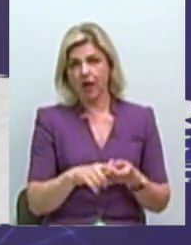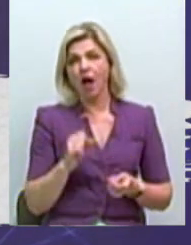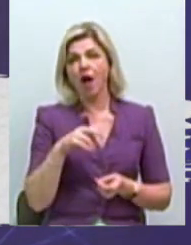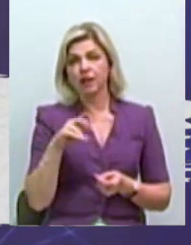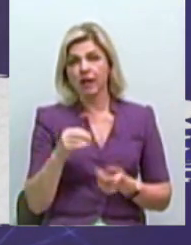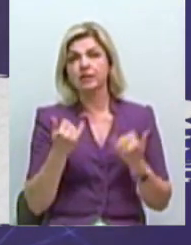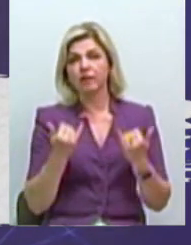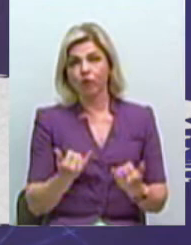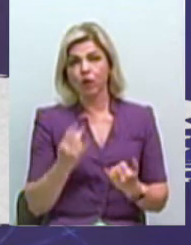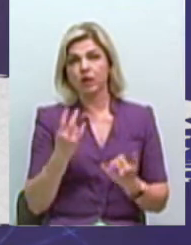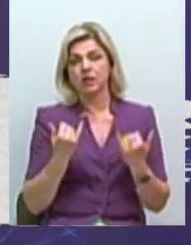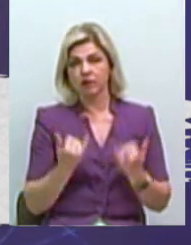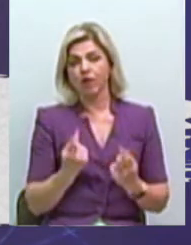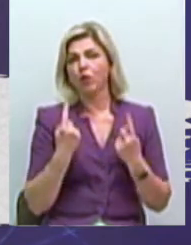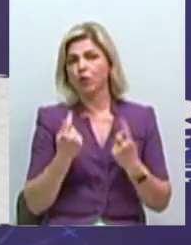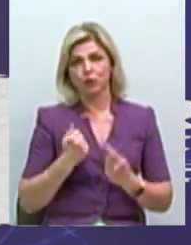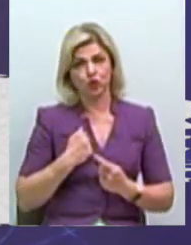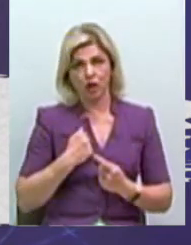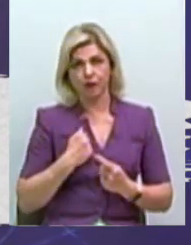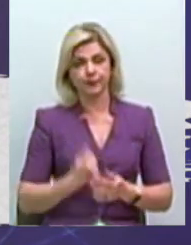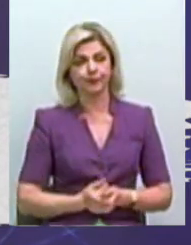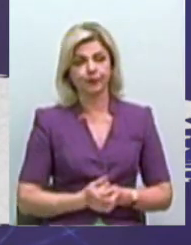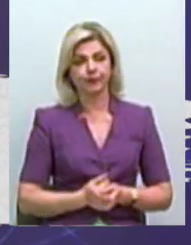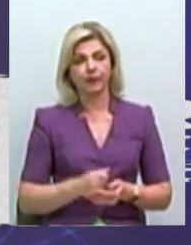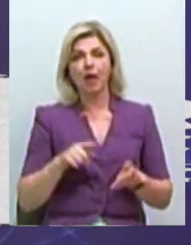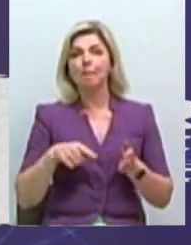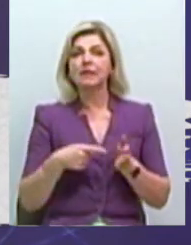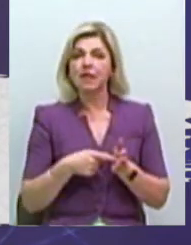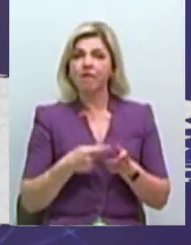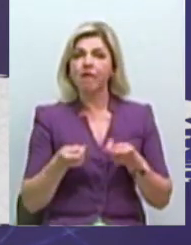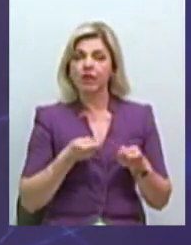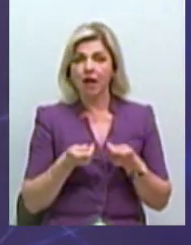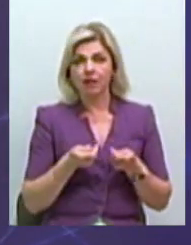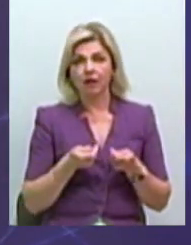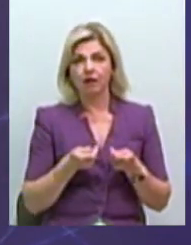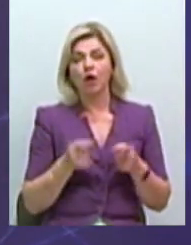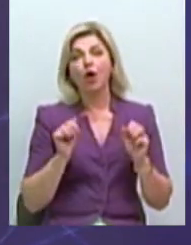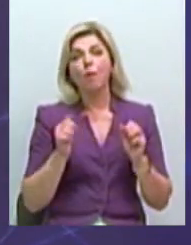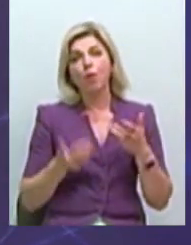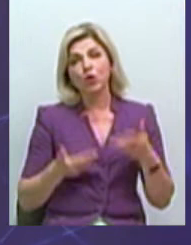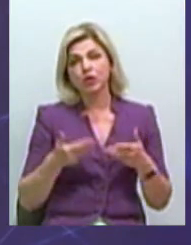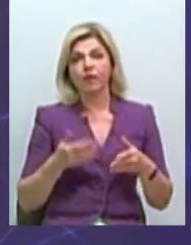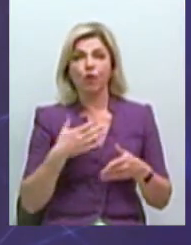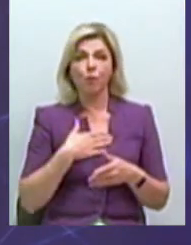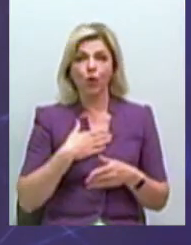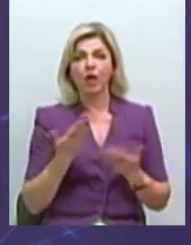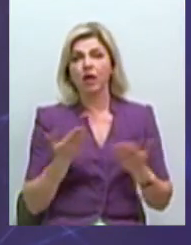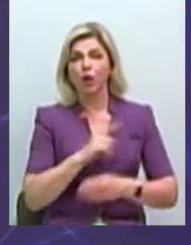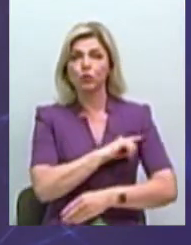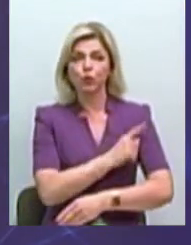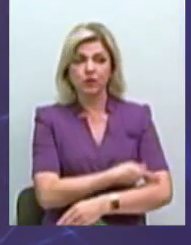день, на жаль, на превеликий жаль, місцева влада, можливо, мої якісь зусилля